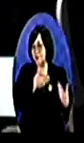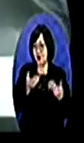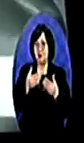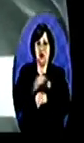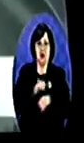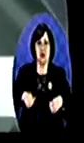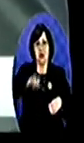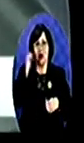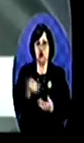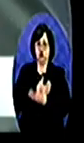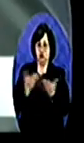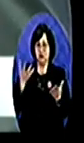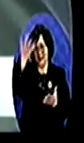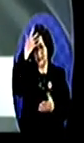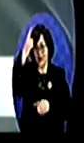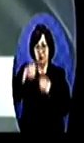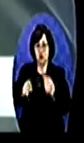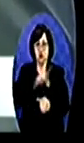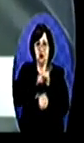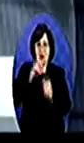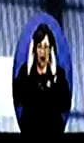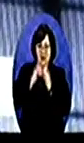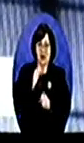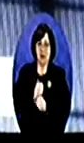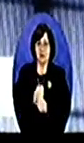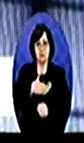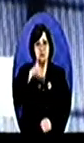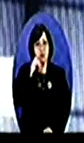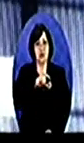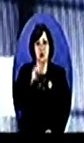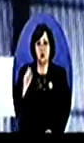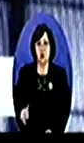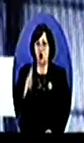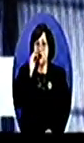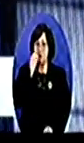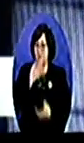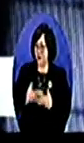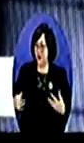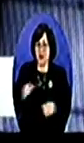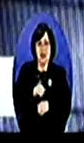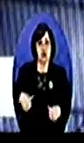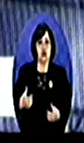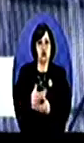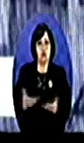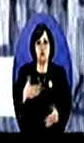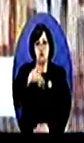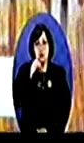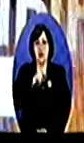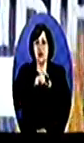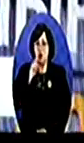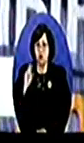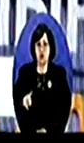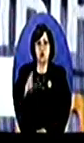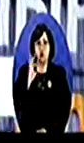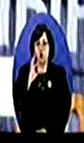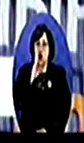байгаа маа. Тийм болохоор эрүүл хүнсээр эх орноо хангая, ард иргэдэд хангая, бас эрүүл хүнсийг экспортод гаргая, хүнс экспортлогч орн